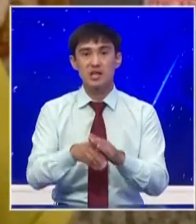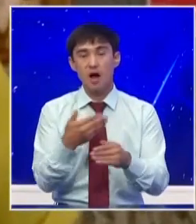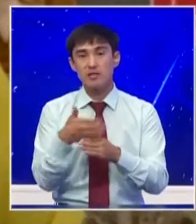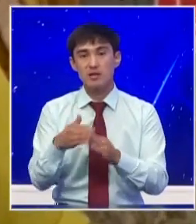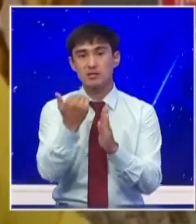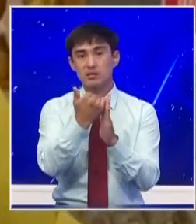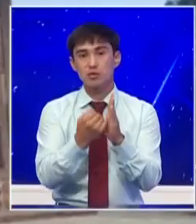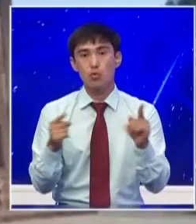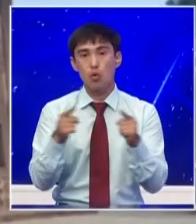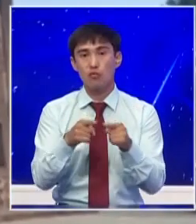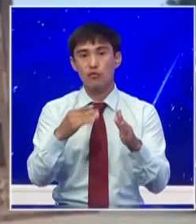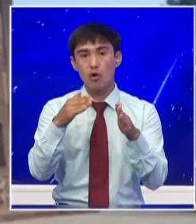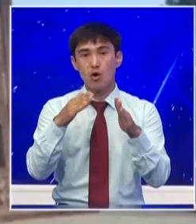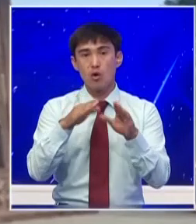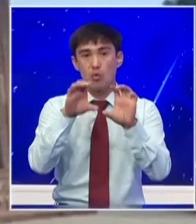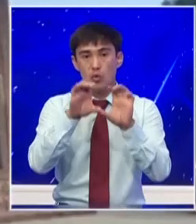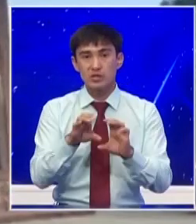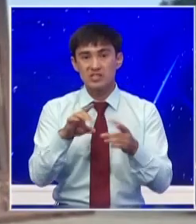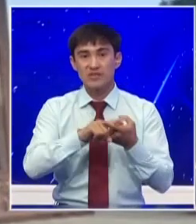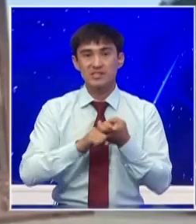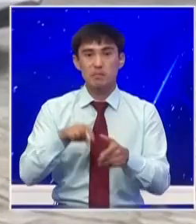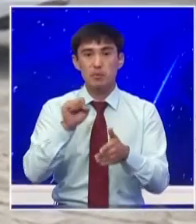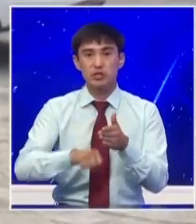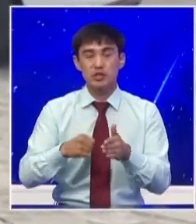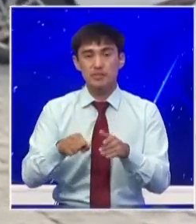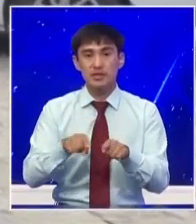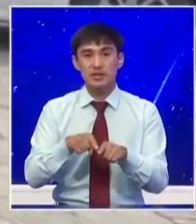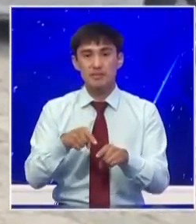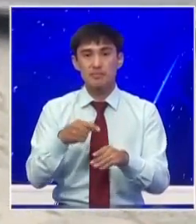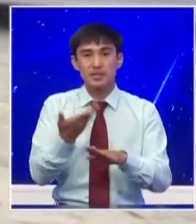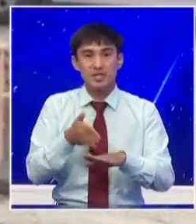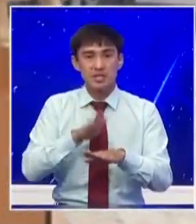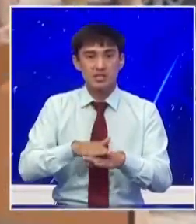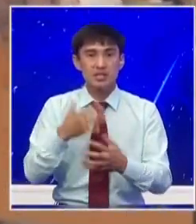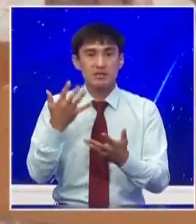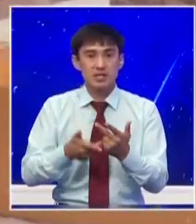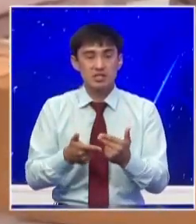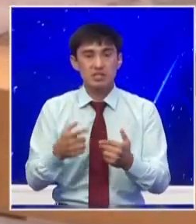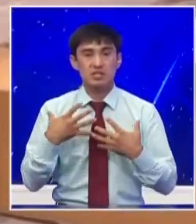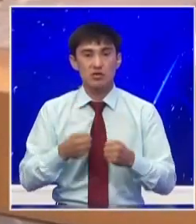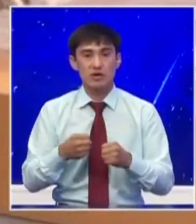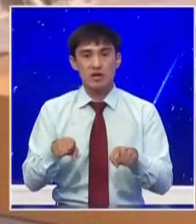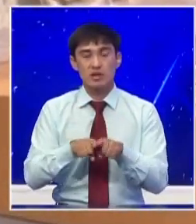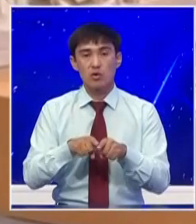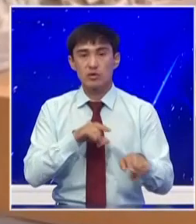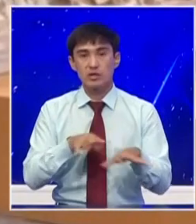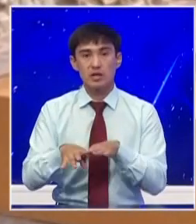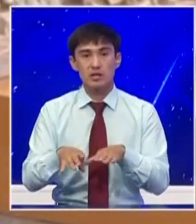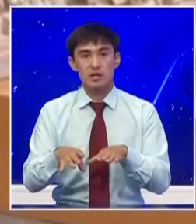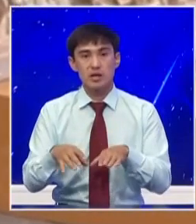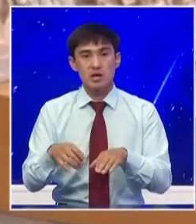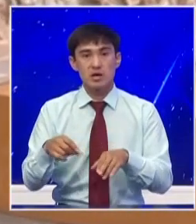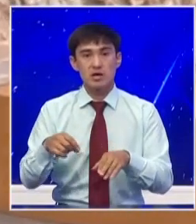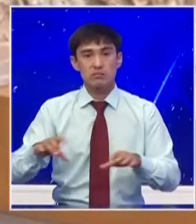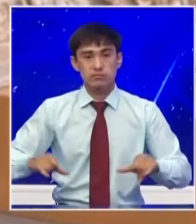отдельные статьи Уголовного кодекса, связанные с причинением тяжкого и средней тяжести вреда здоровью. За такое деяние злоумышленника